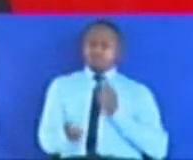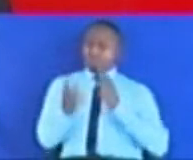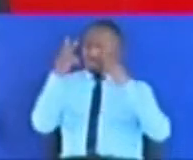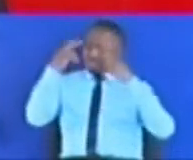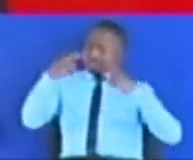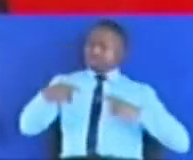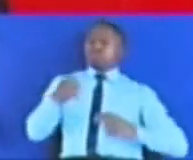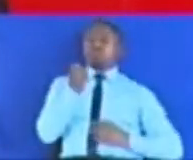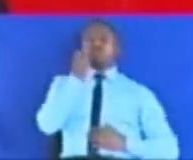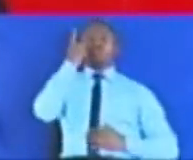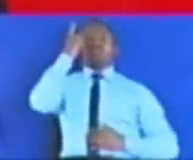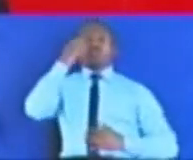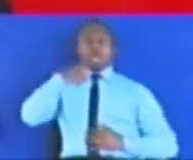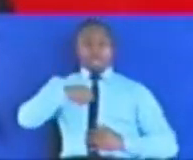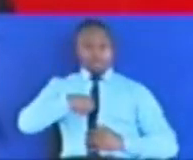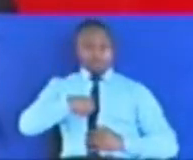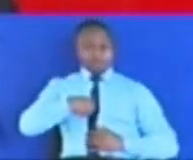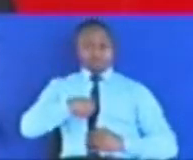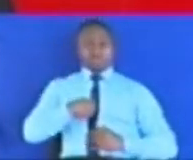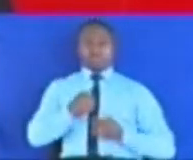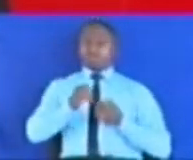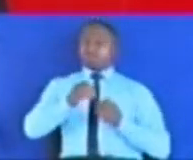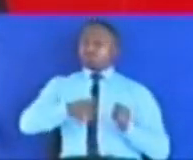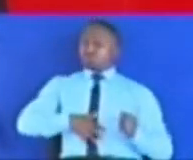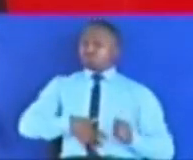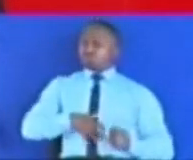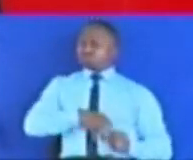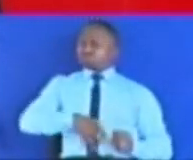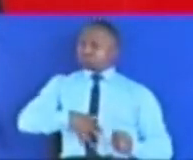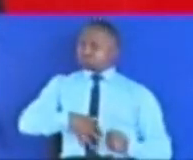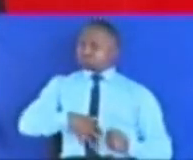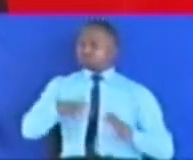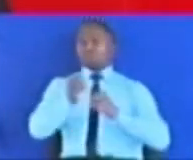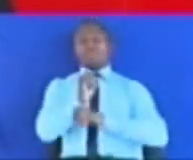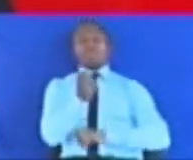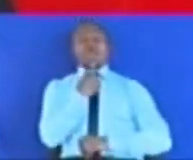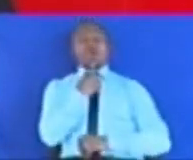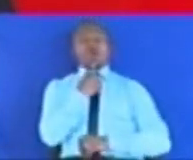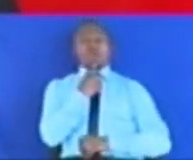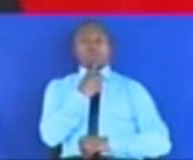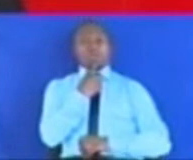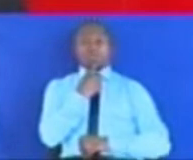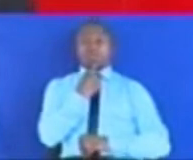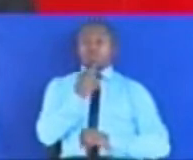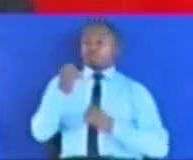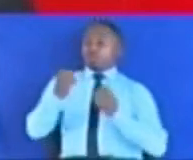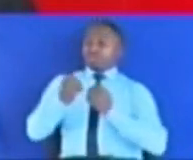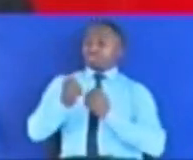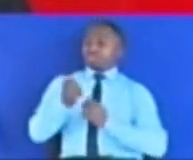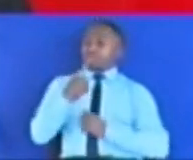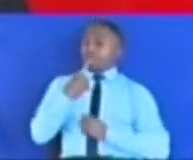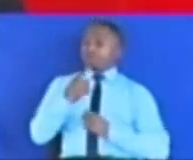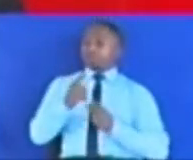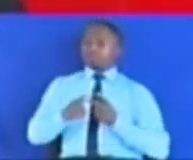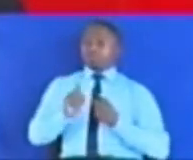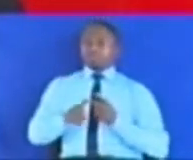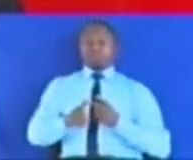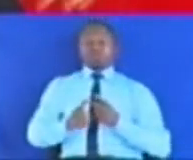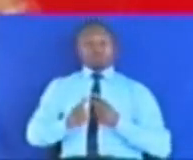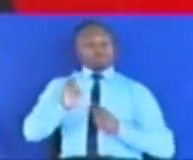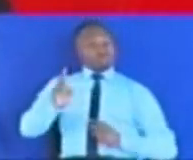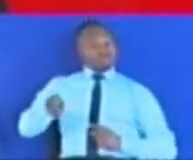mwenyewe umeshakuwa mfamasia ambaye ukisikia tumbo linauma unakunywa labda metronidas, tunatengeneza resistance ambayo iko